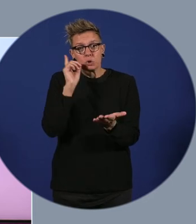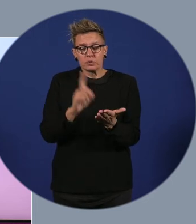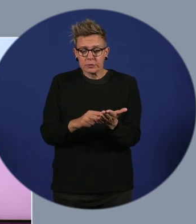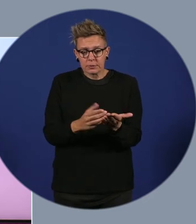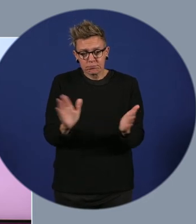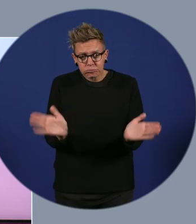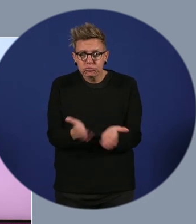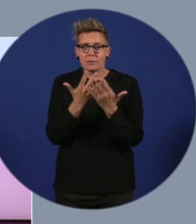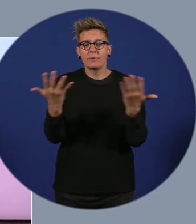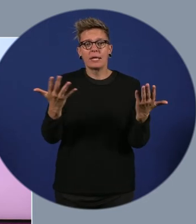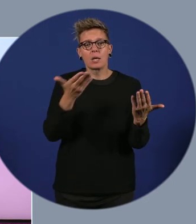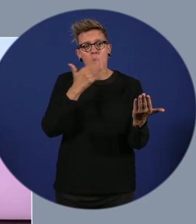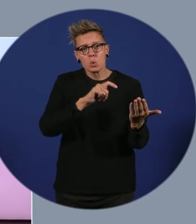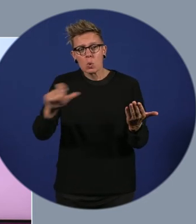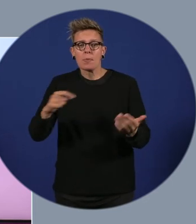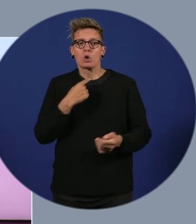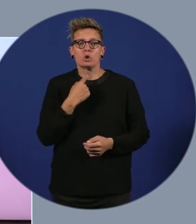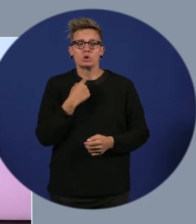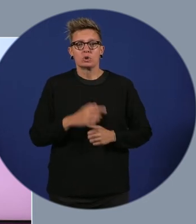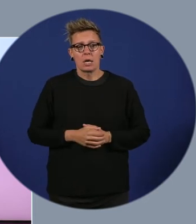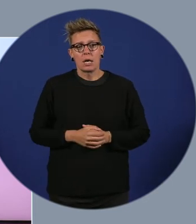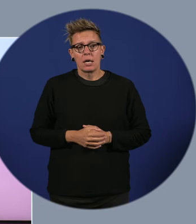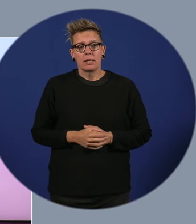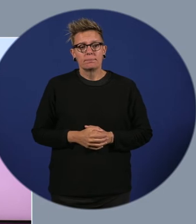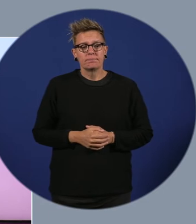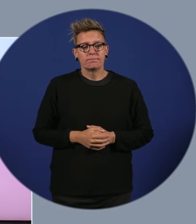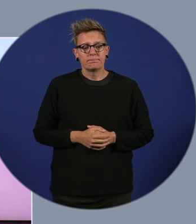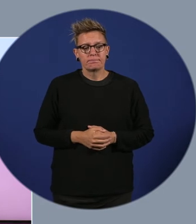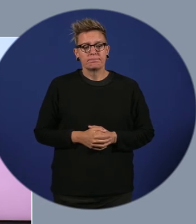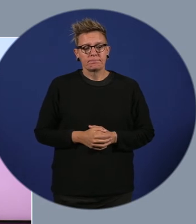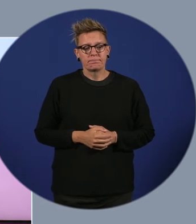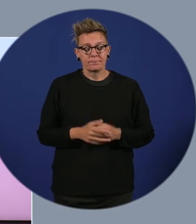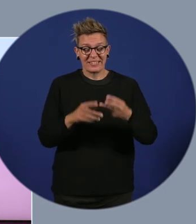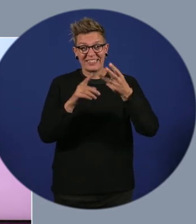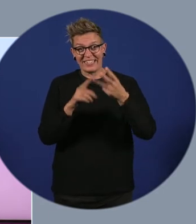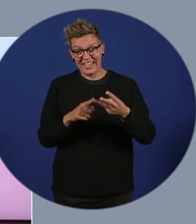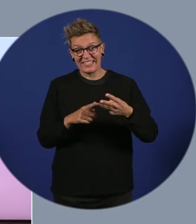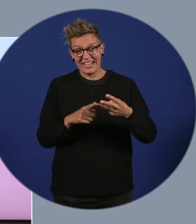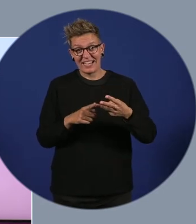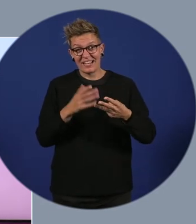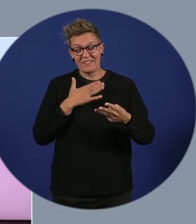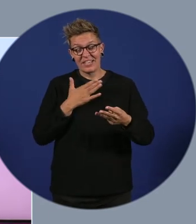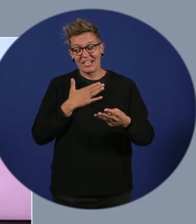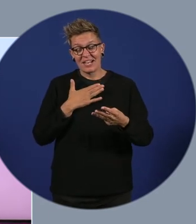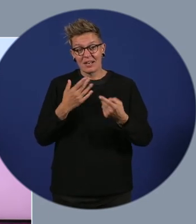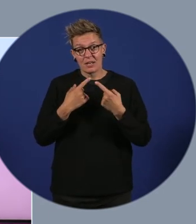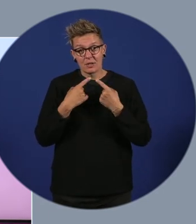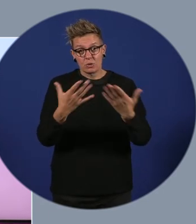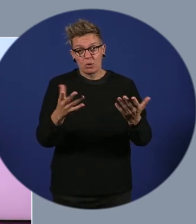unga att gå och rösta. Så det är ju en sak. Och sen en tredje grej som jag skulle vilja nämna, det är ju också